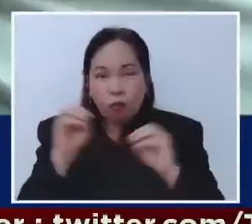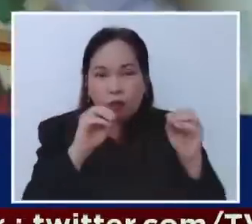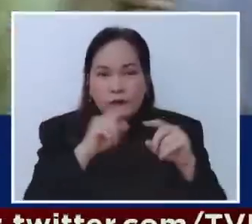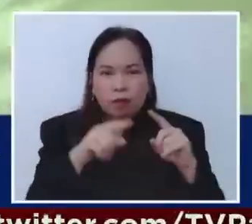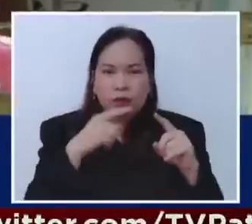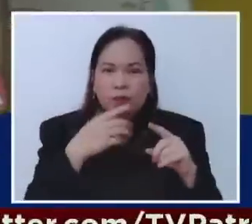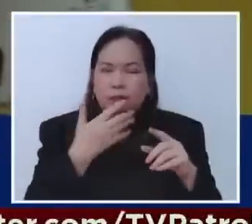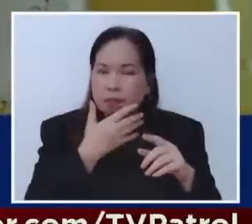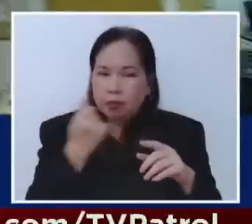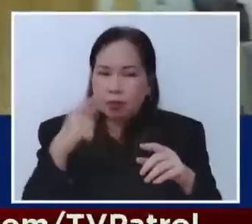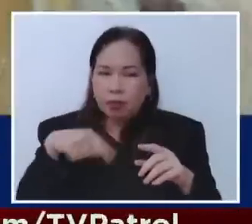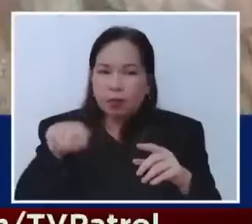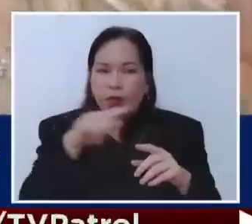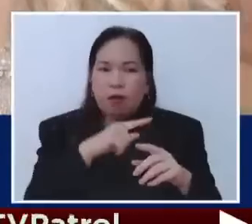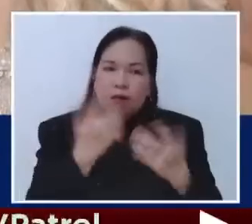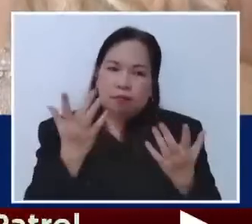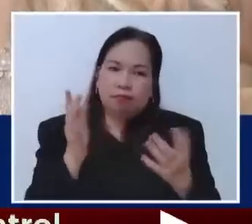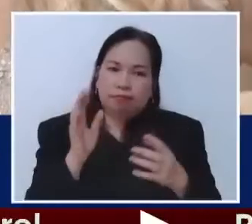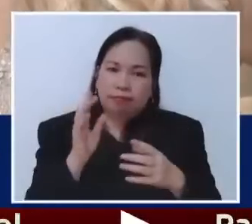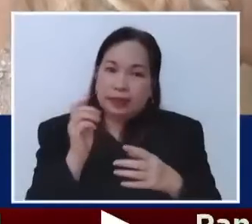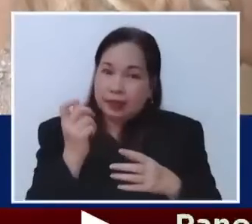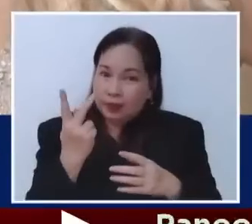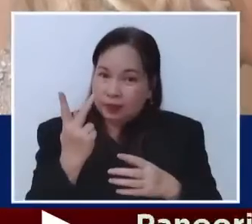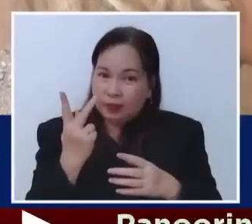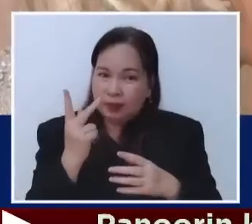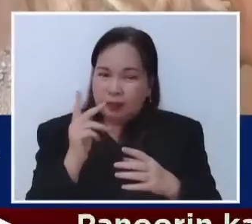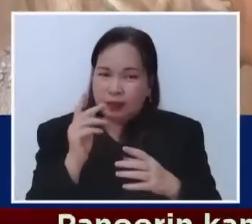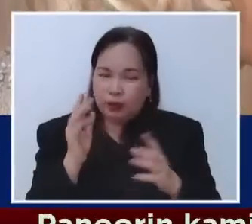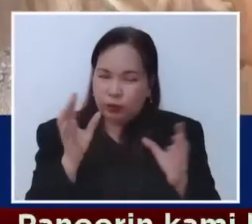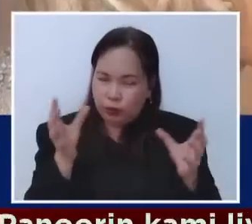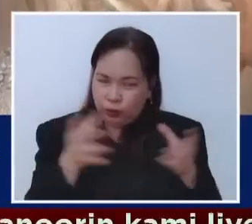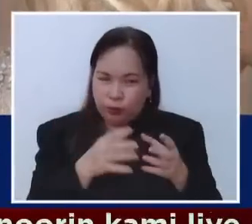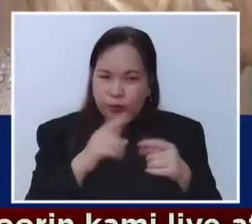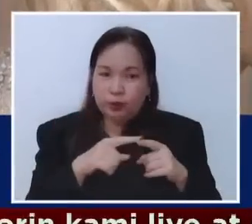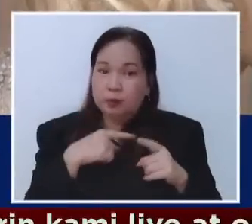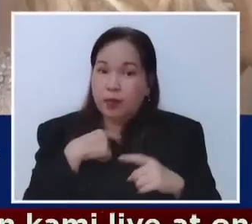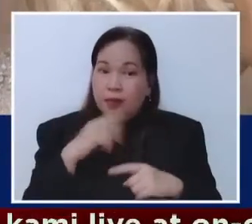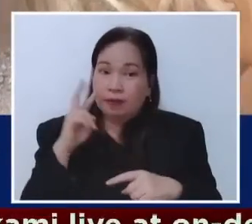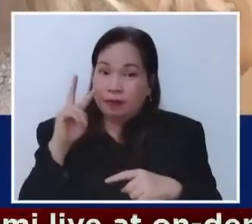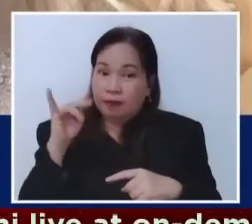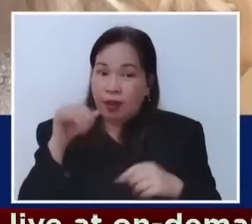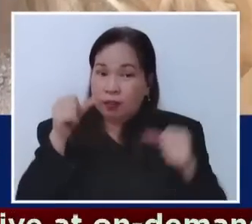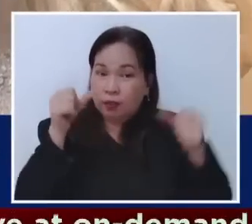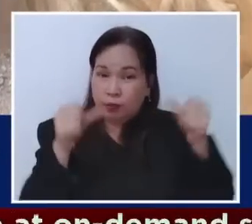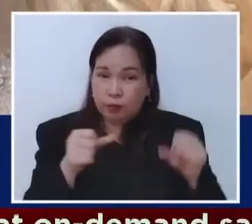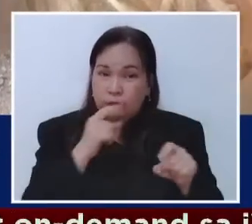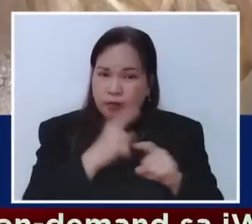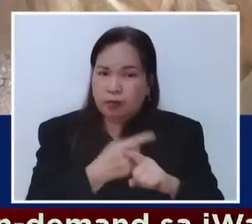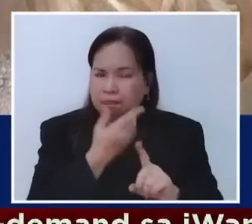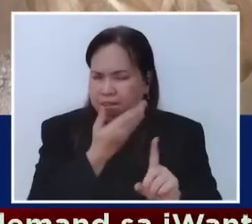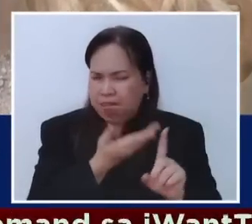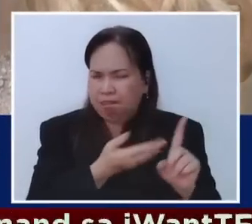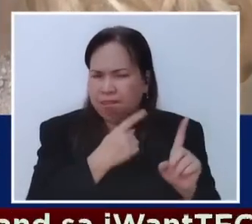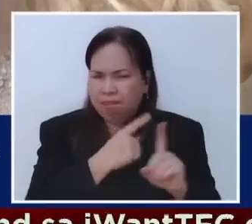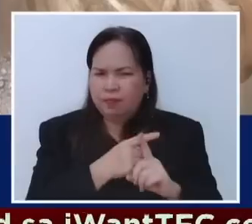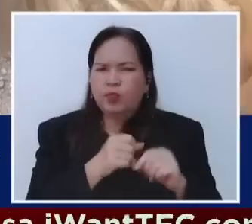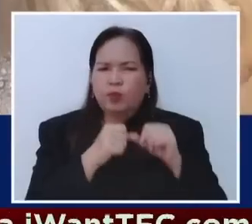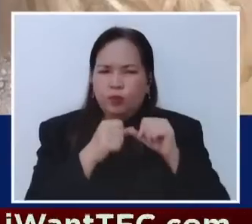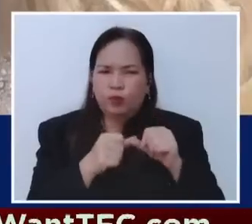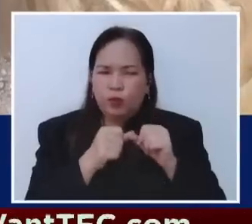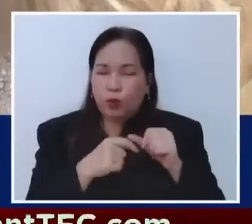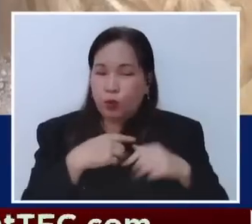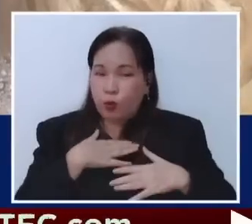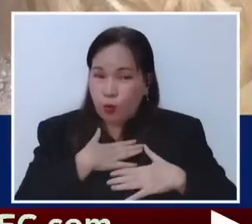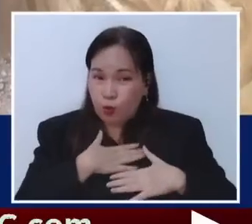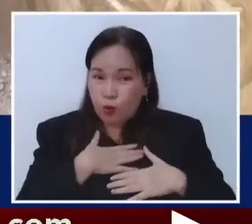entire industry as a whole. Sa Instagram post naman ni Vice Ganda, tiniyak ng Uncabogable Star na patuloy ang saya at ligaya